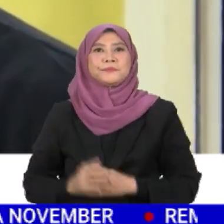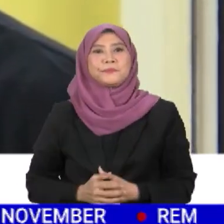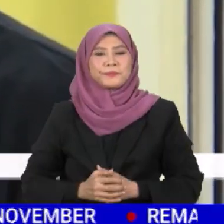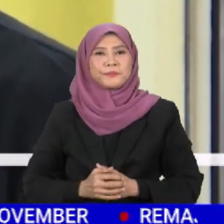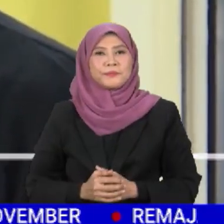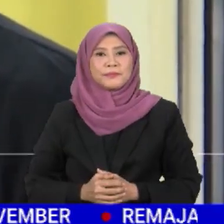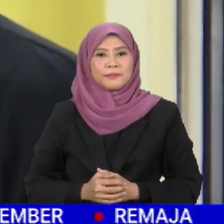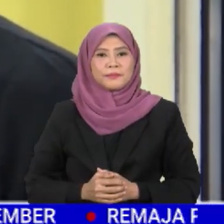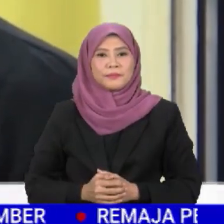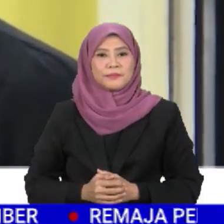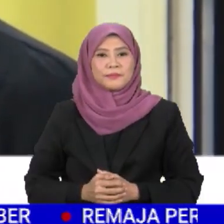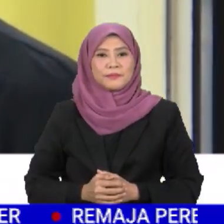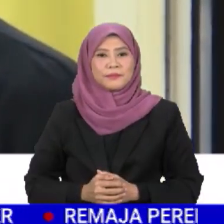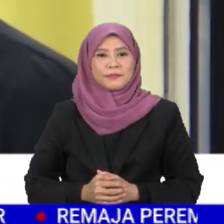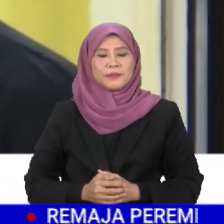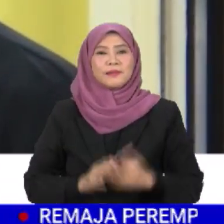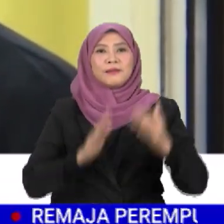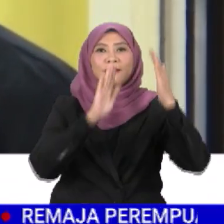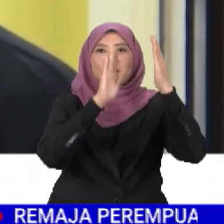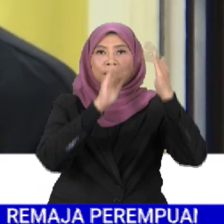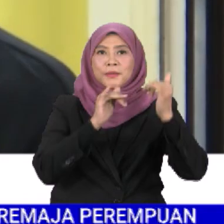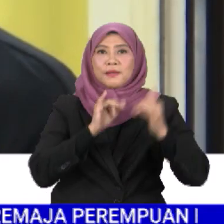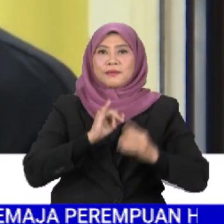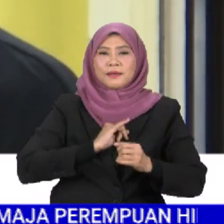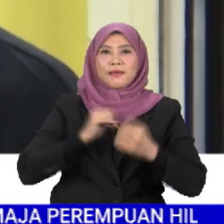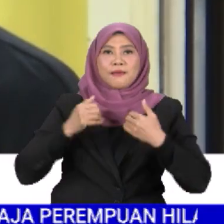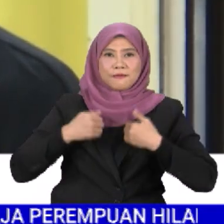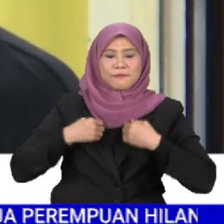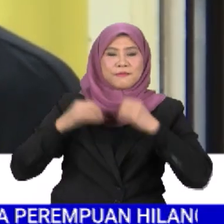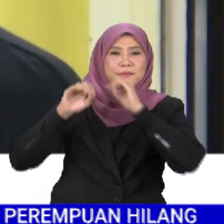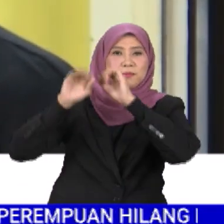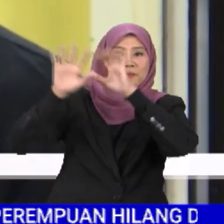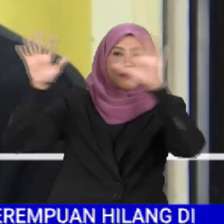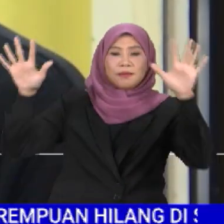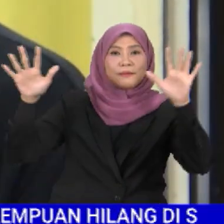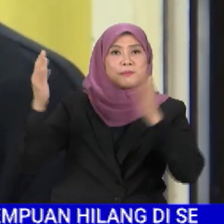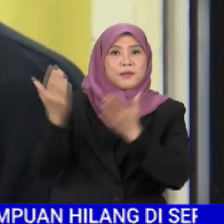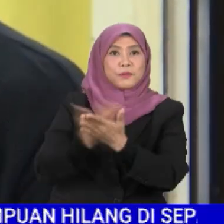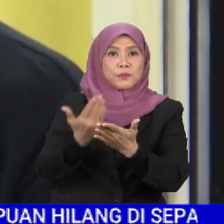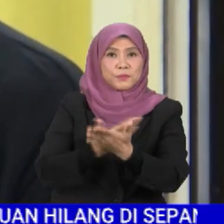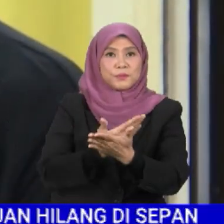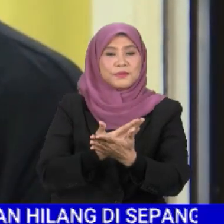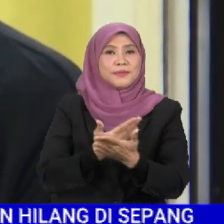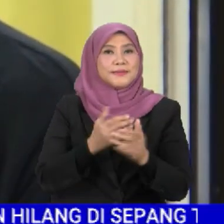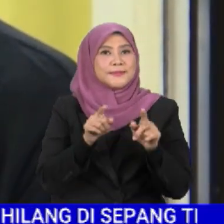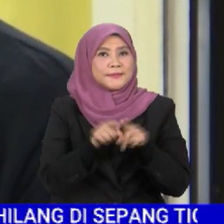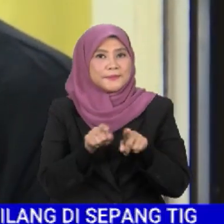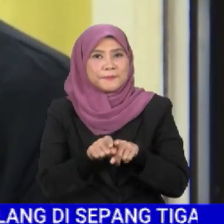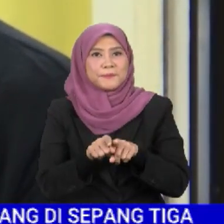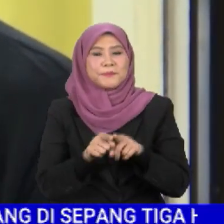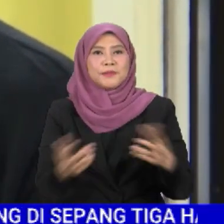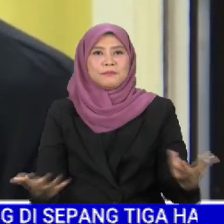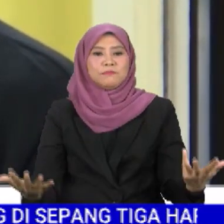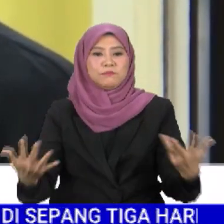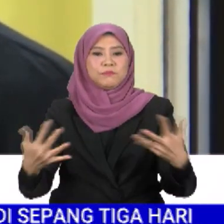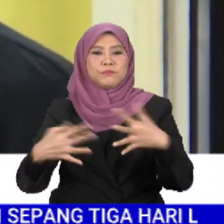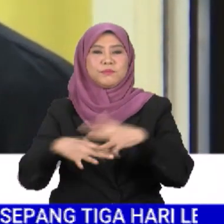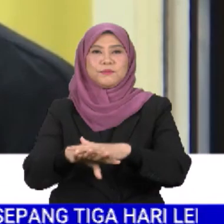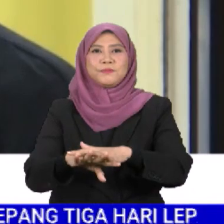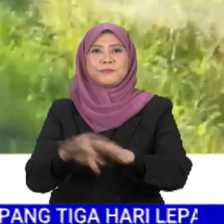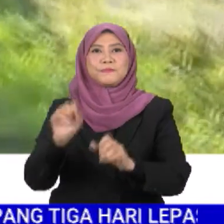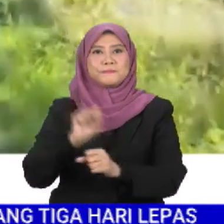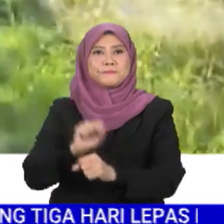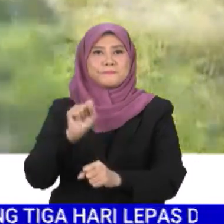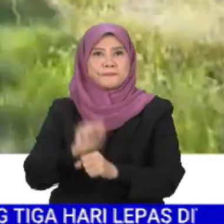Harapan saya supaya ada sinaran baru, cahaya baru untuk kita sama-sama menggembelingkan